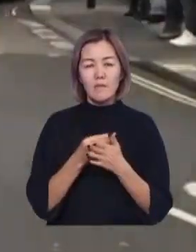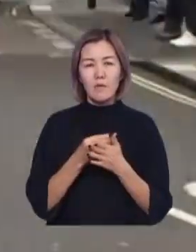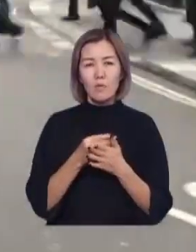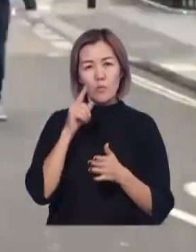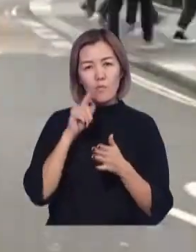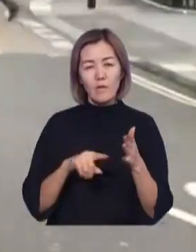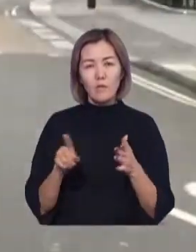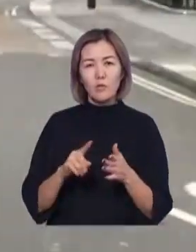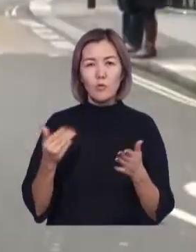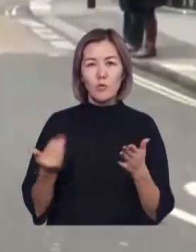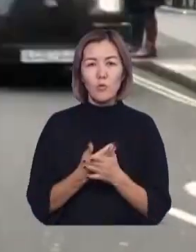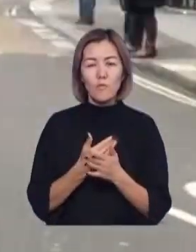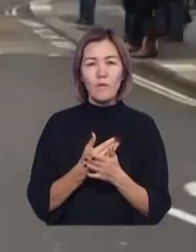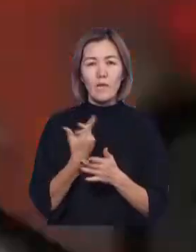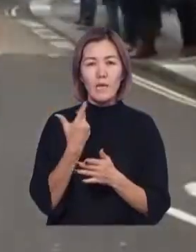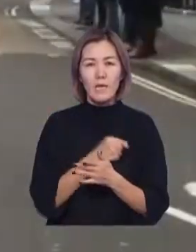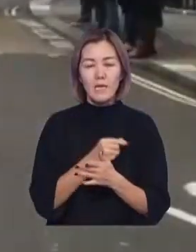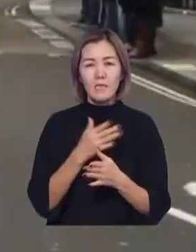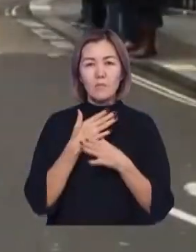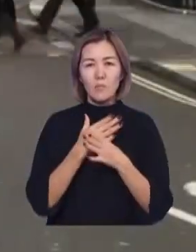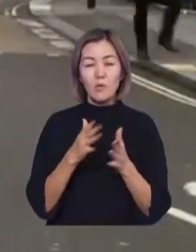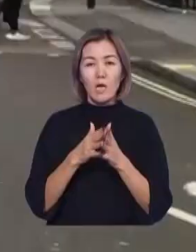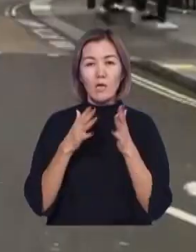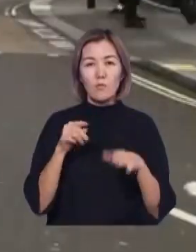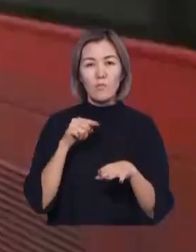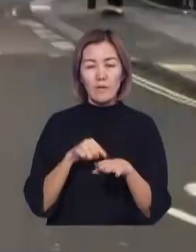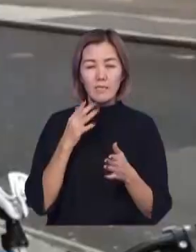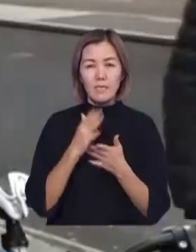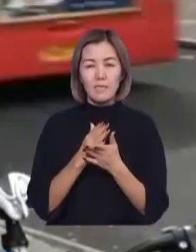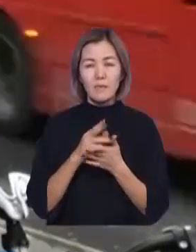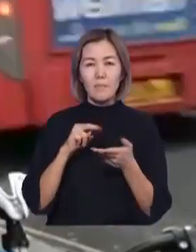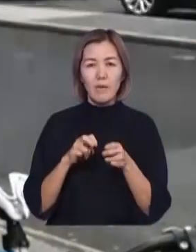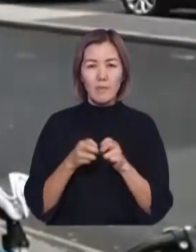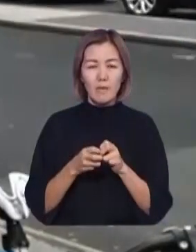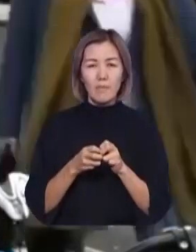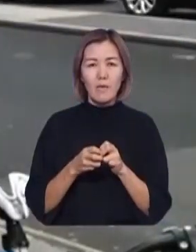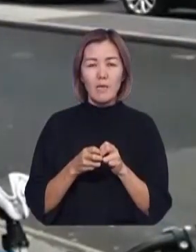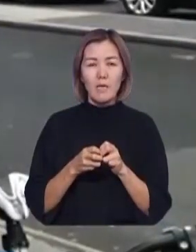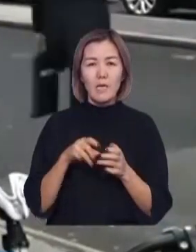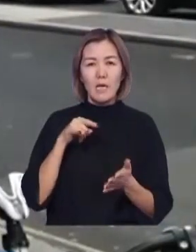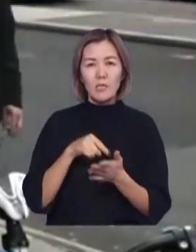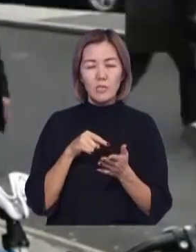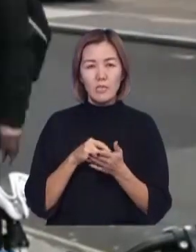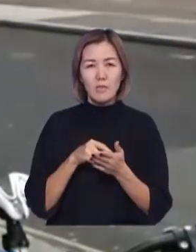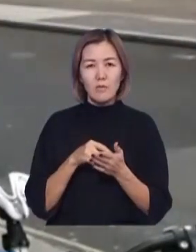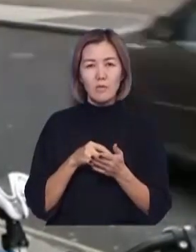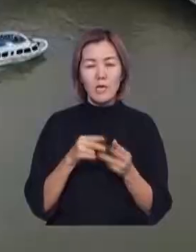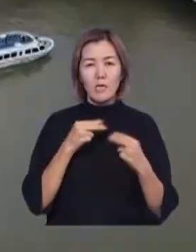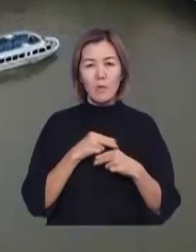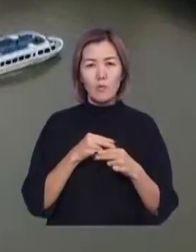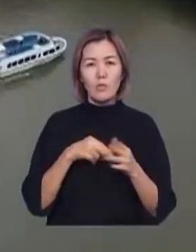уверен что новый класс лекарств может оказать огромное воздействие на проблему ожирения и заставить Британию работать